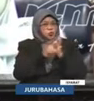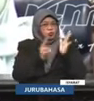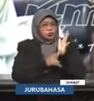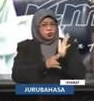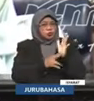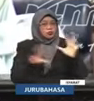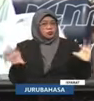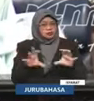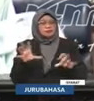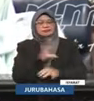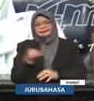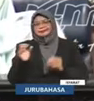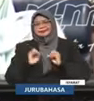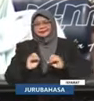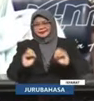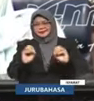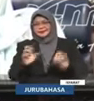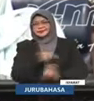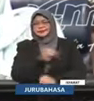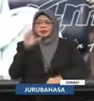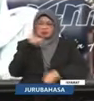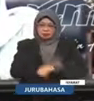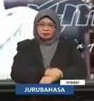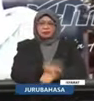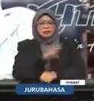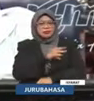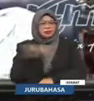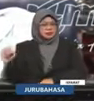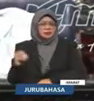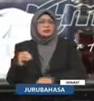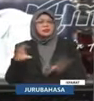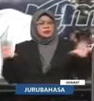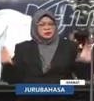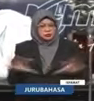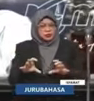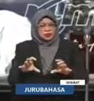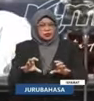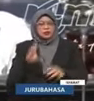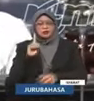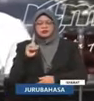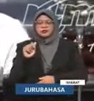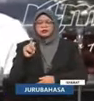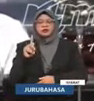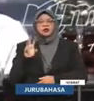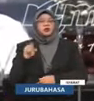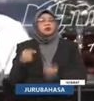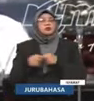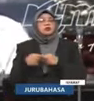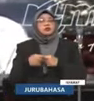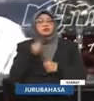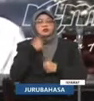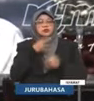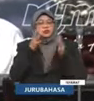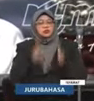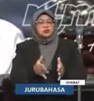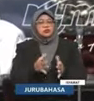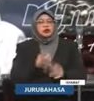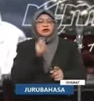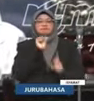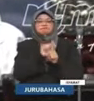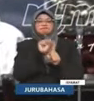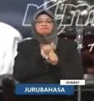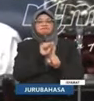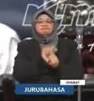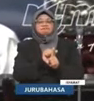undang-undang pengoperasian tangkapan dan seterusnya menjalankan pendakwaan ke atas mereka yang terlibat dalam